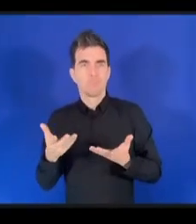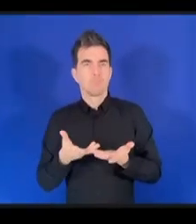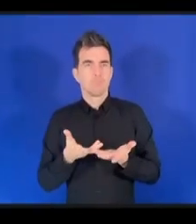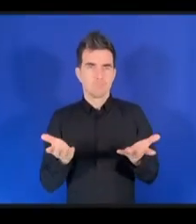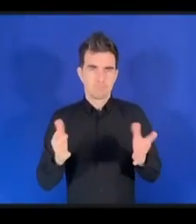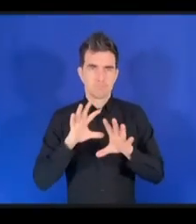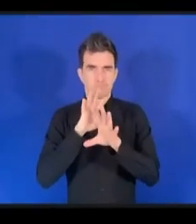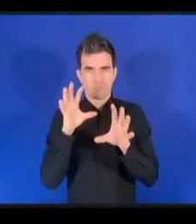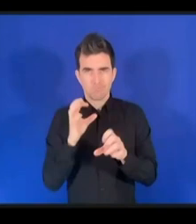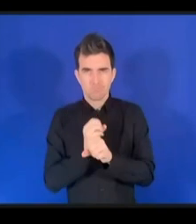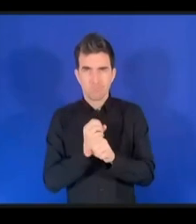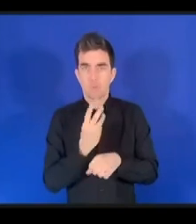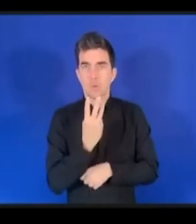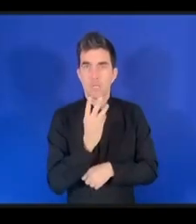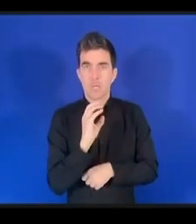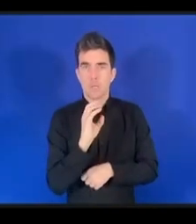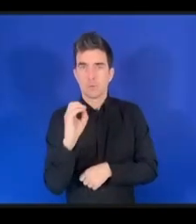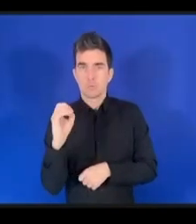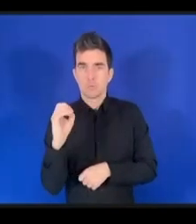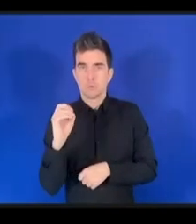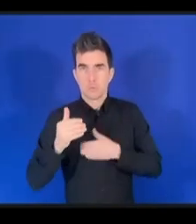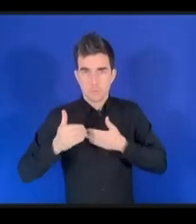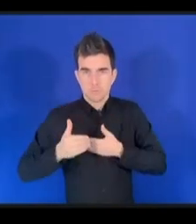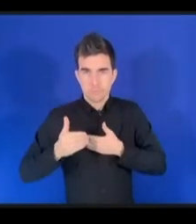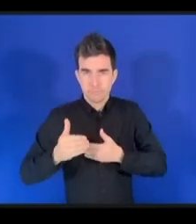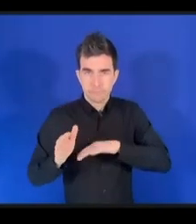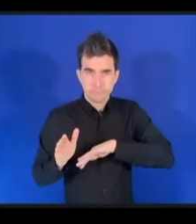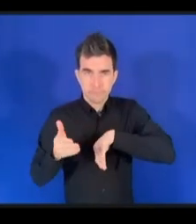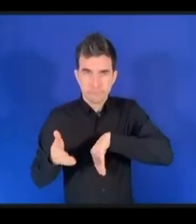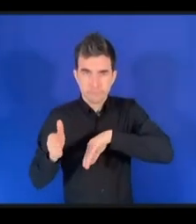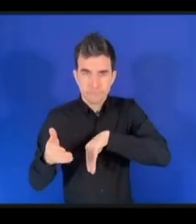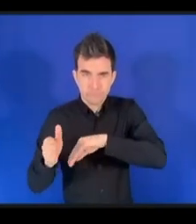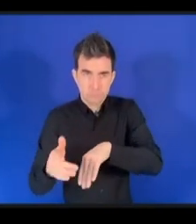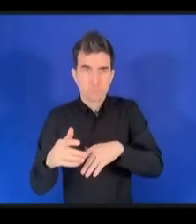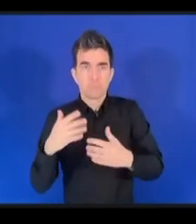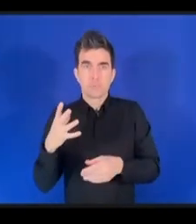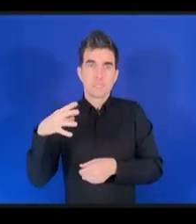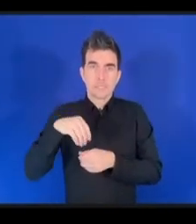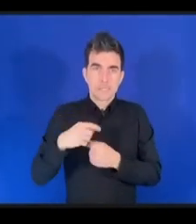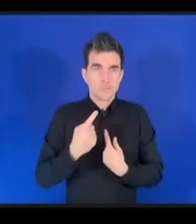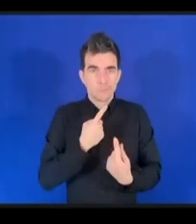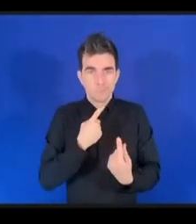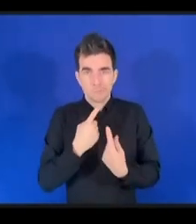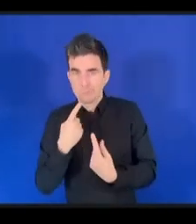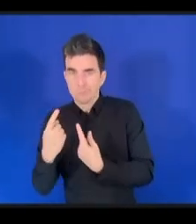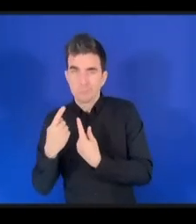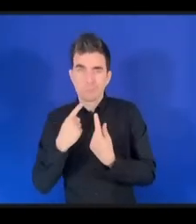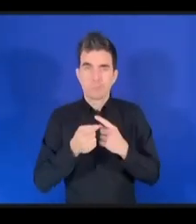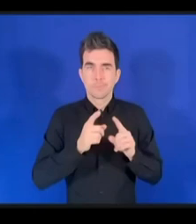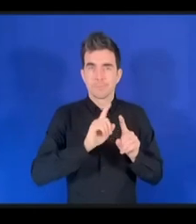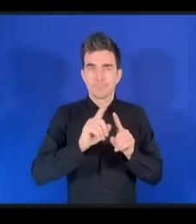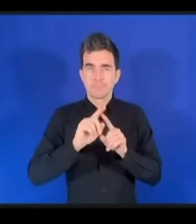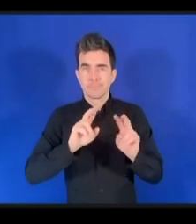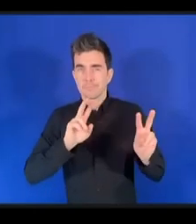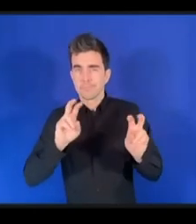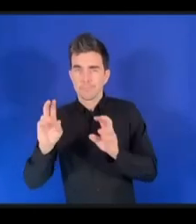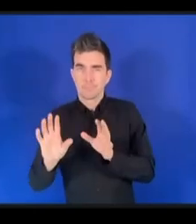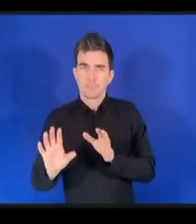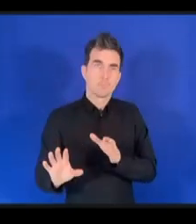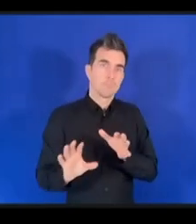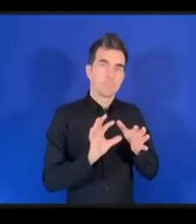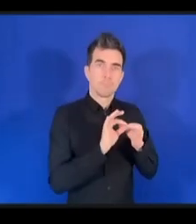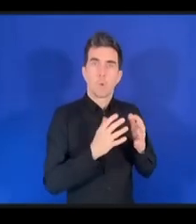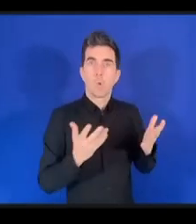がなされましたことを喜ばしく思います。また普段はなかな